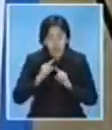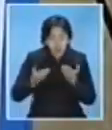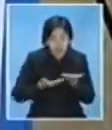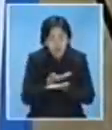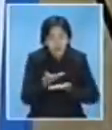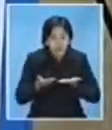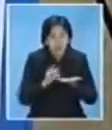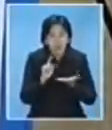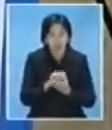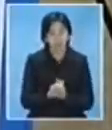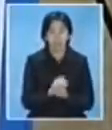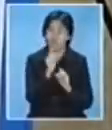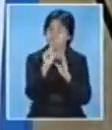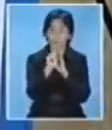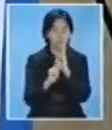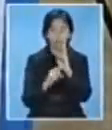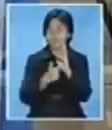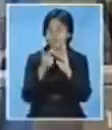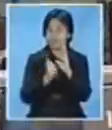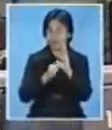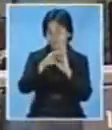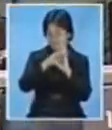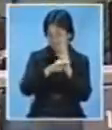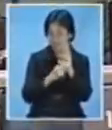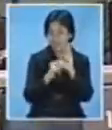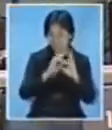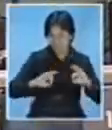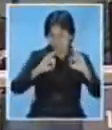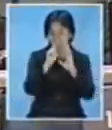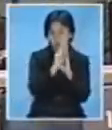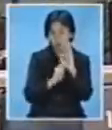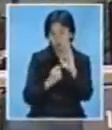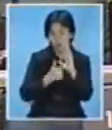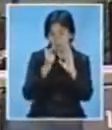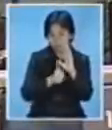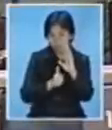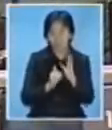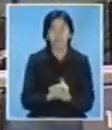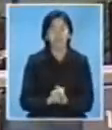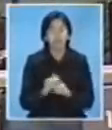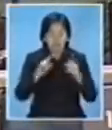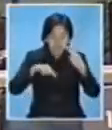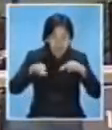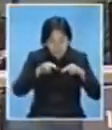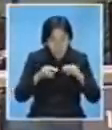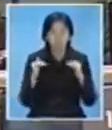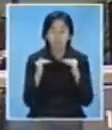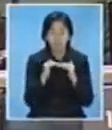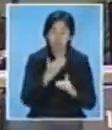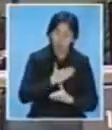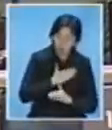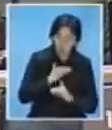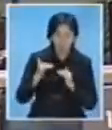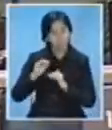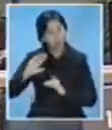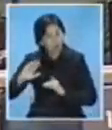การใช้หลักกฎหมายเป็นสิ่งเป็นส่วนที่สำคัญที่สุดนะคะจะมีการตรวจสอบการอ้างสิทธิ์ของ